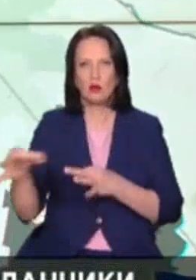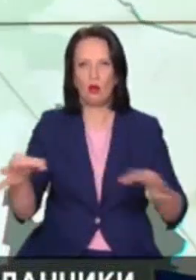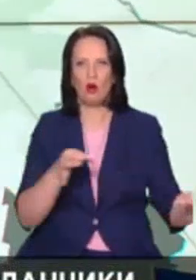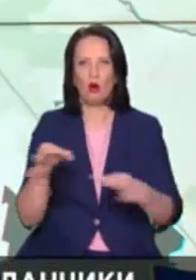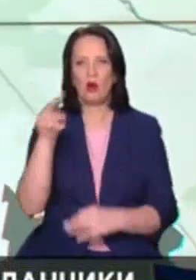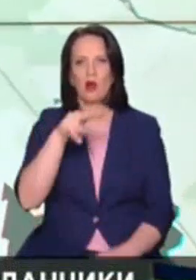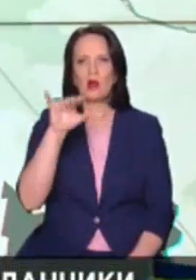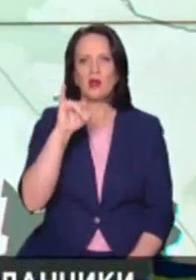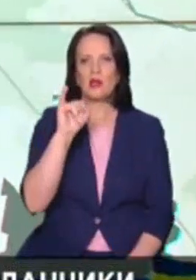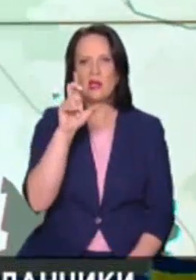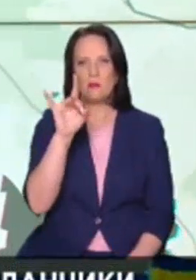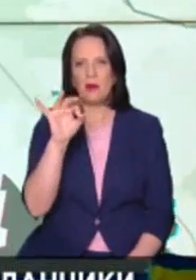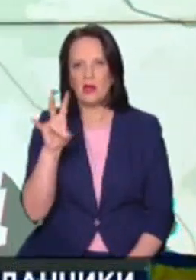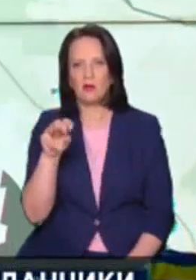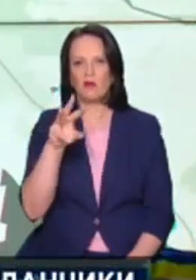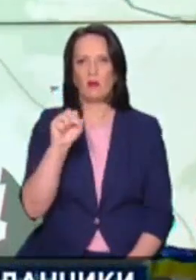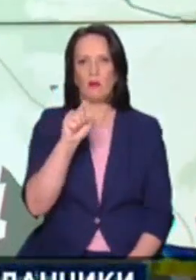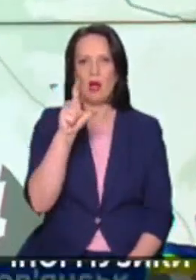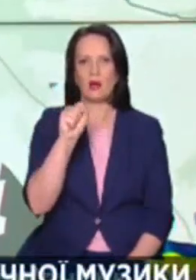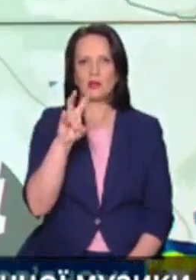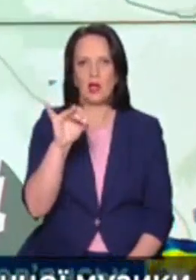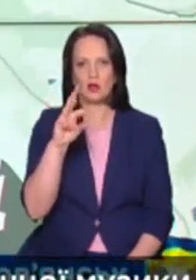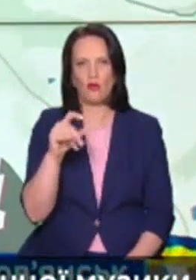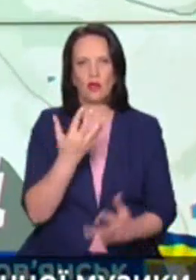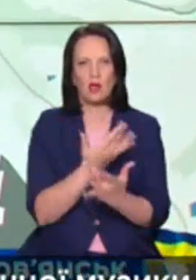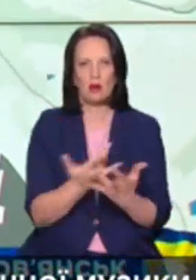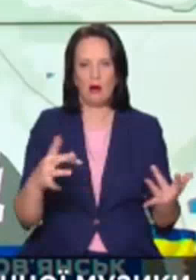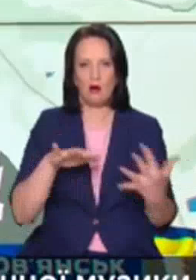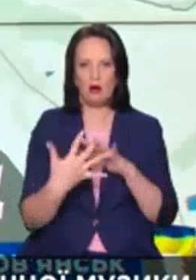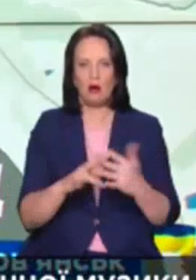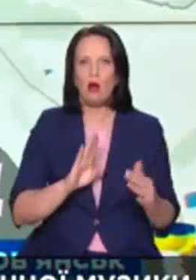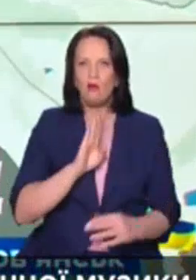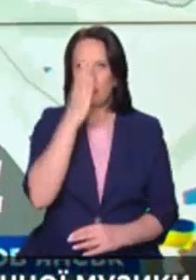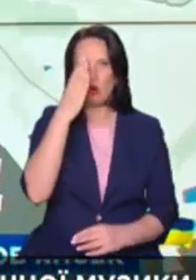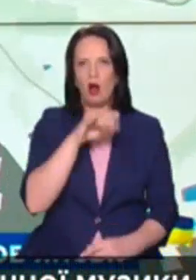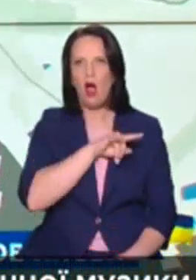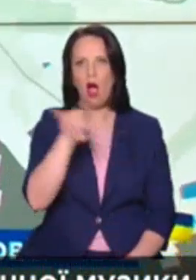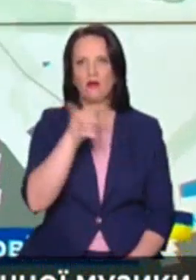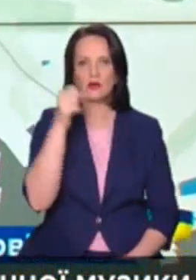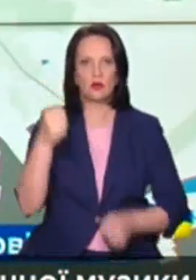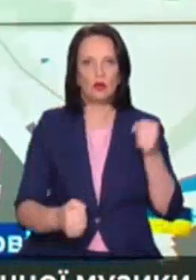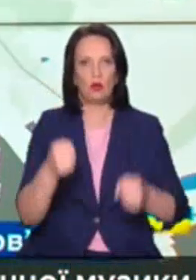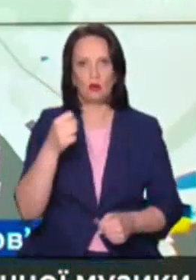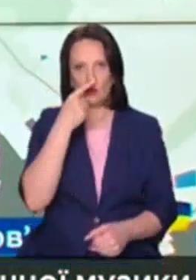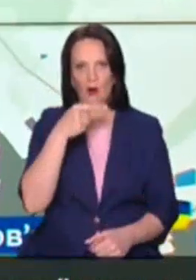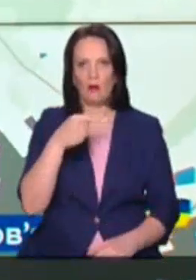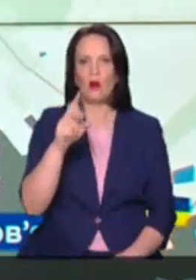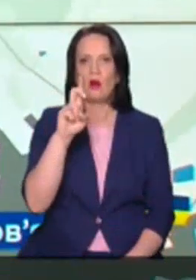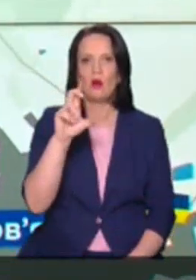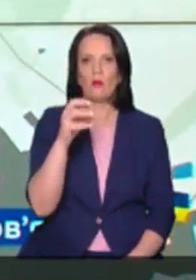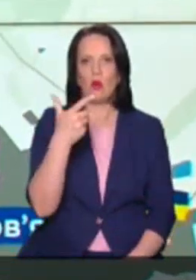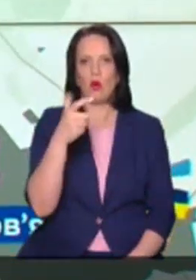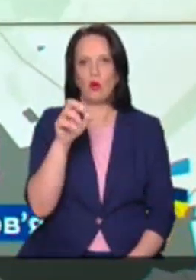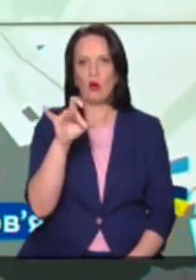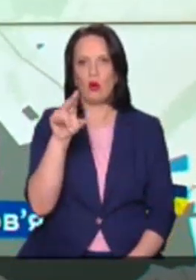Дібрівного, Мазанівки, Адамівки та Курульки. Також ворог завдав авіаційного удару неподалік Богородичного. Як